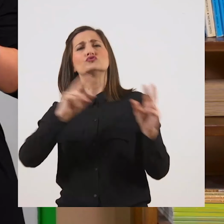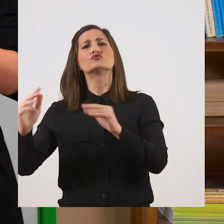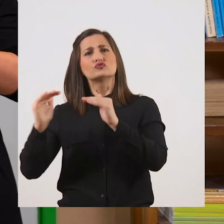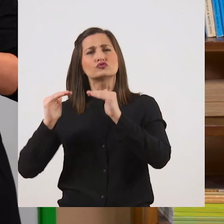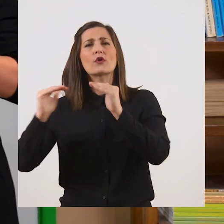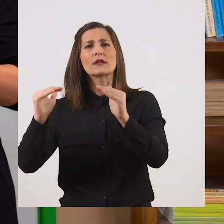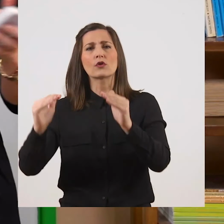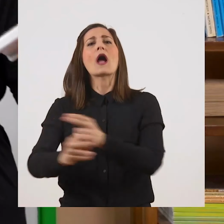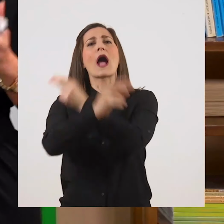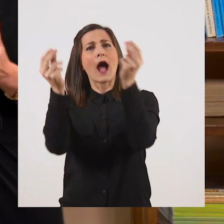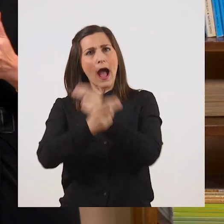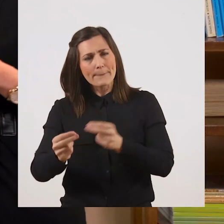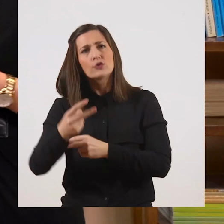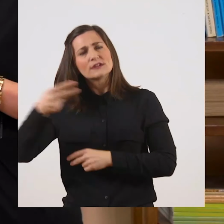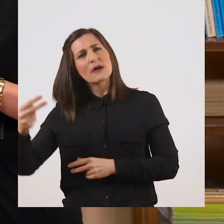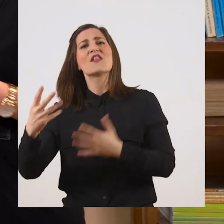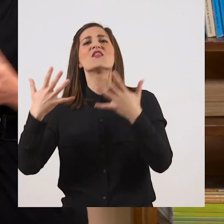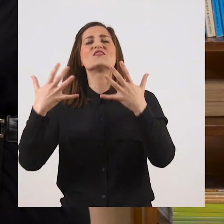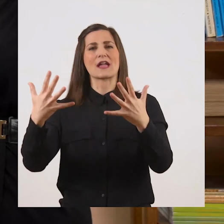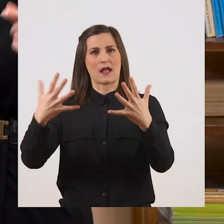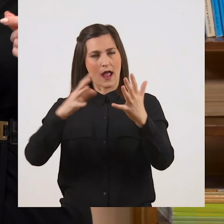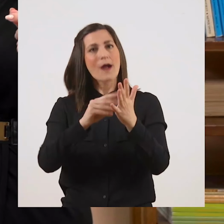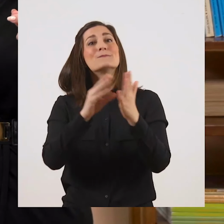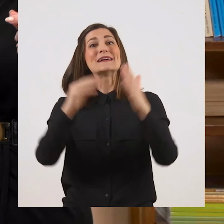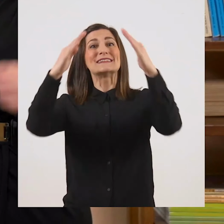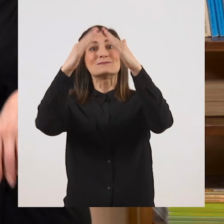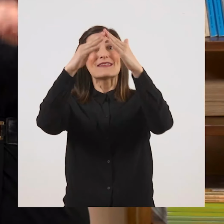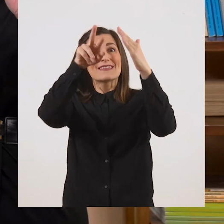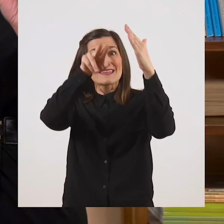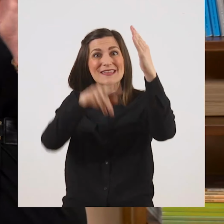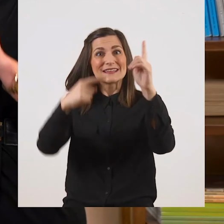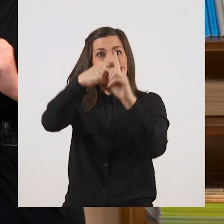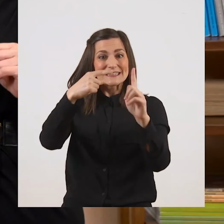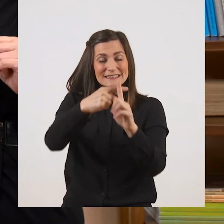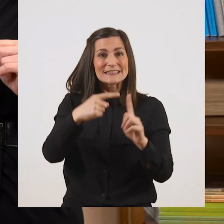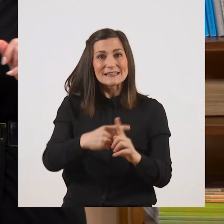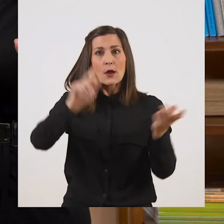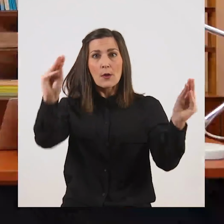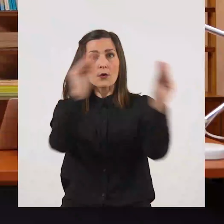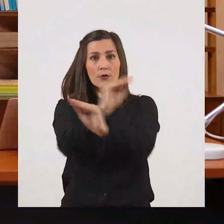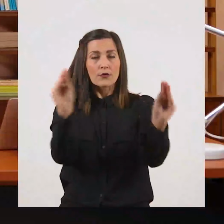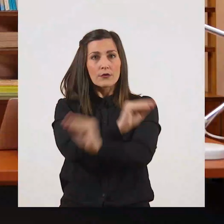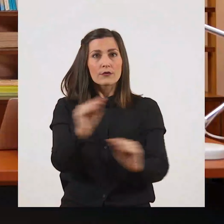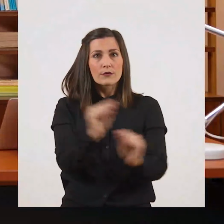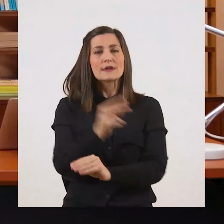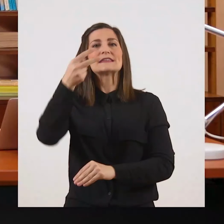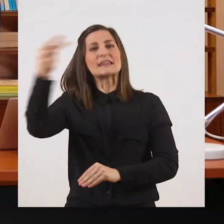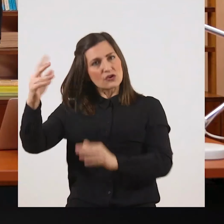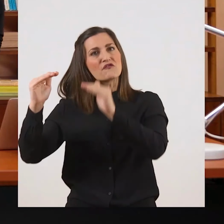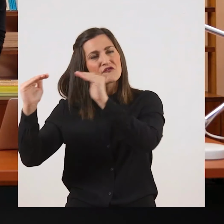τα ζευγαράκια των αριθμών στα σπίτια που ζουν. Εντάξει, ακόμα και αν αλλάζουν θέση, δεν αλλάζει το αποτέλεσμα.